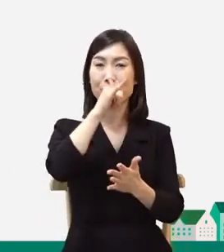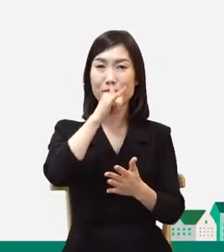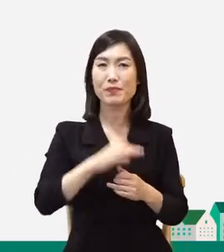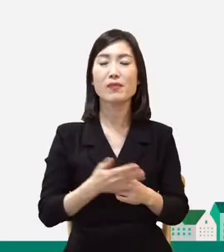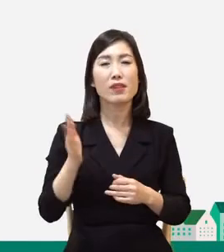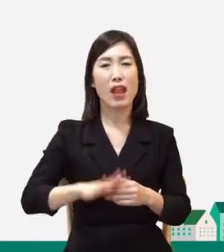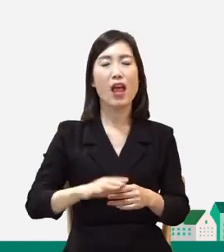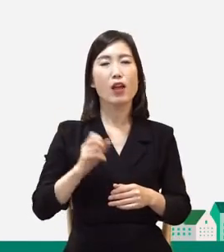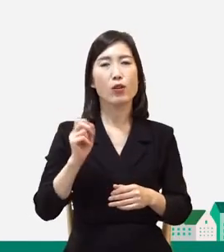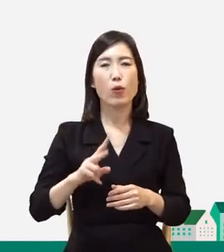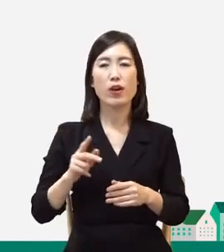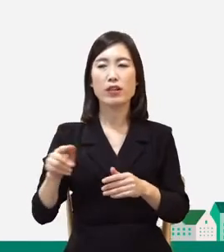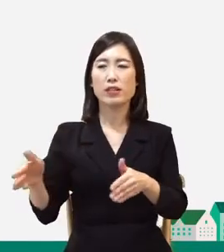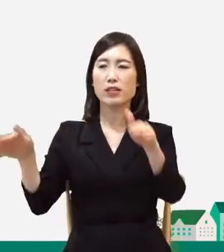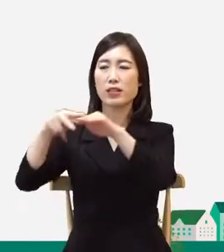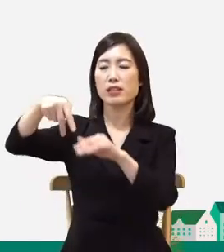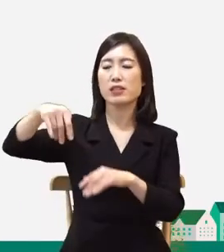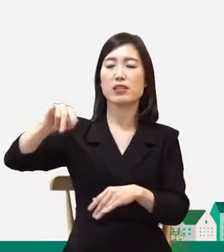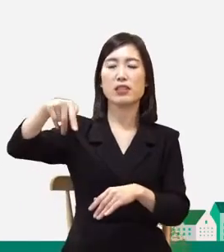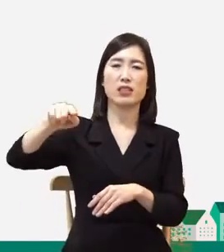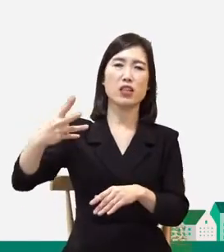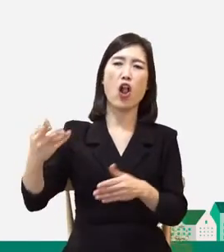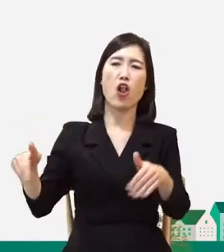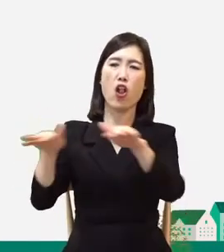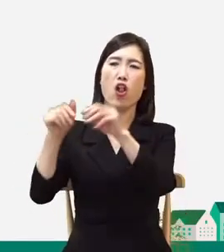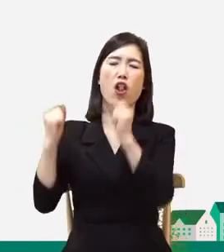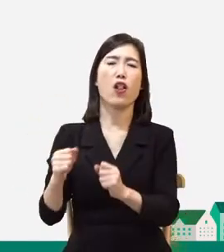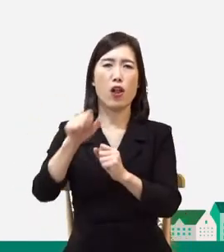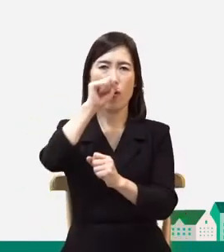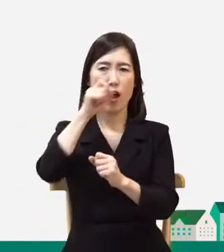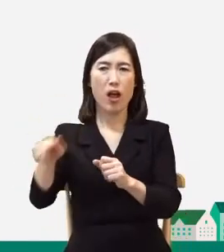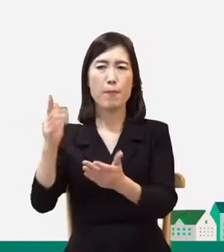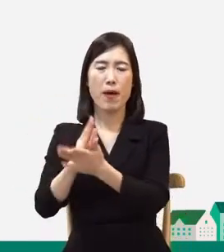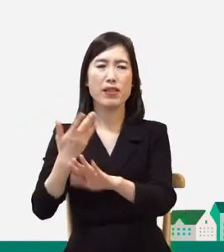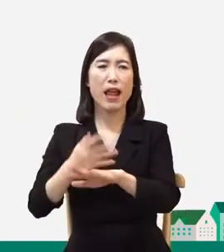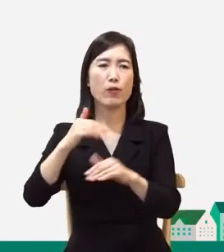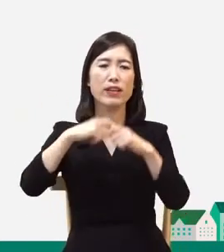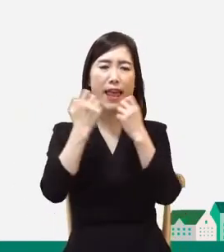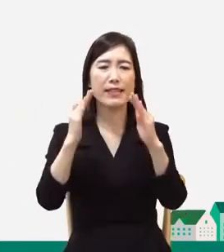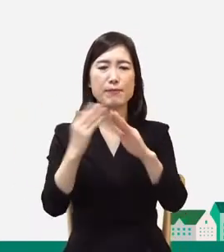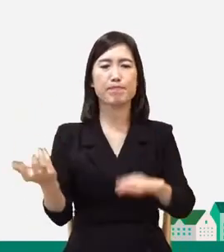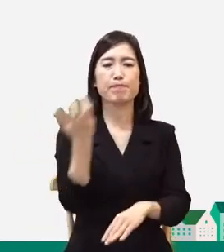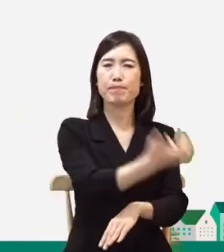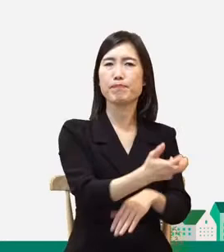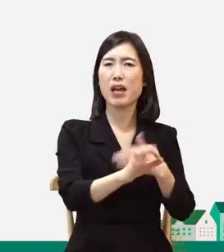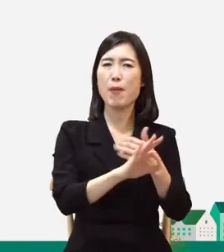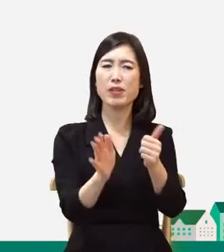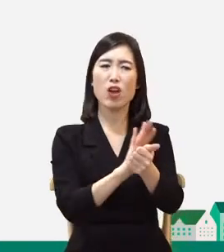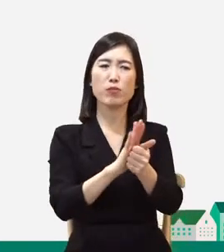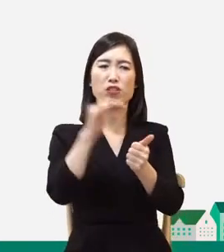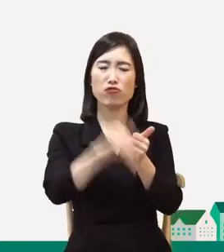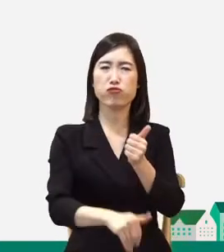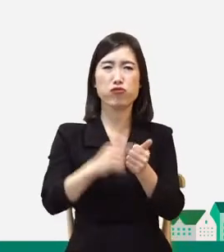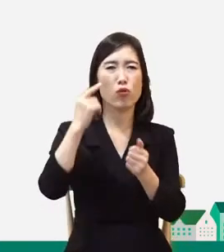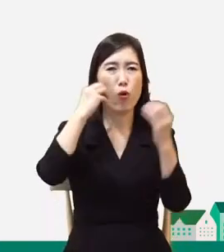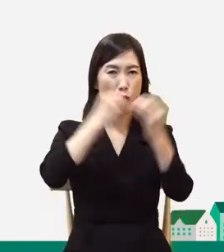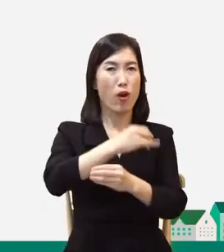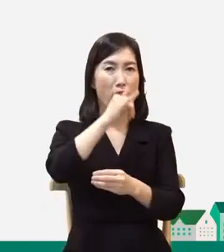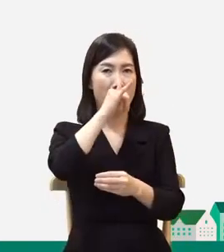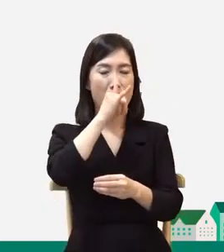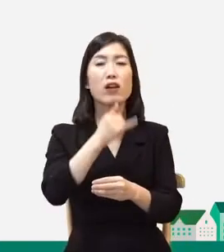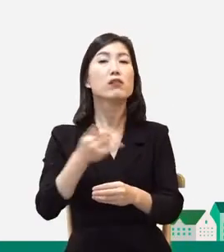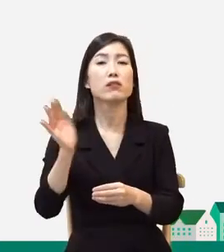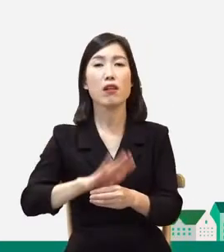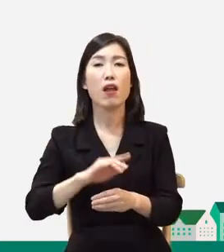분들이 시설에서 나가면 서비스의 질이 떨어진다고 걱정을 했었는데요. 실제로 입주민의 일상생활을 주로